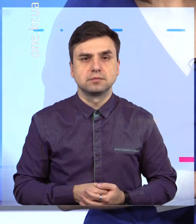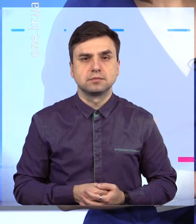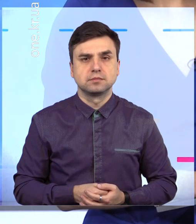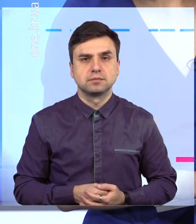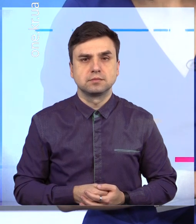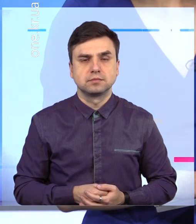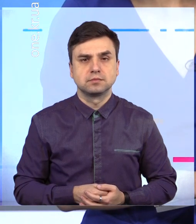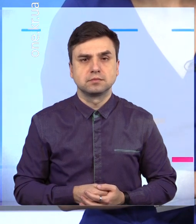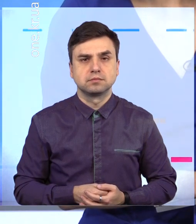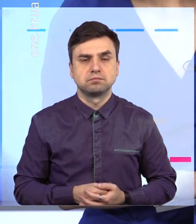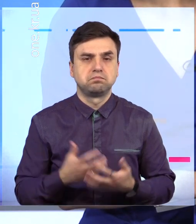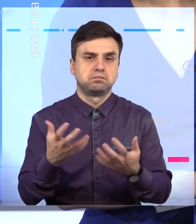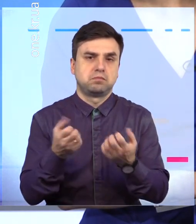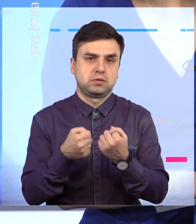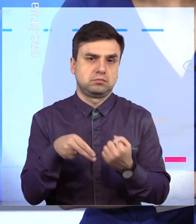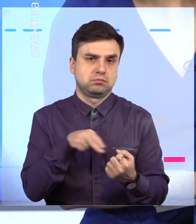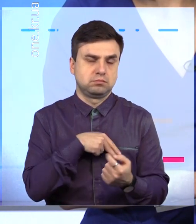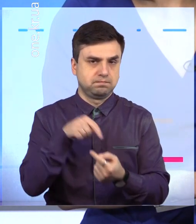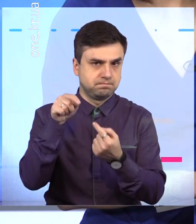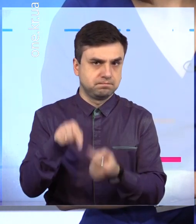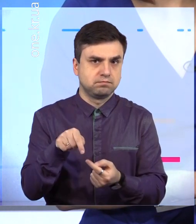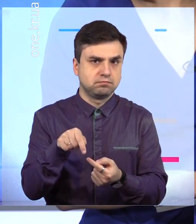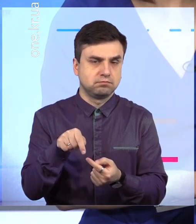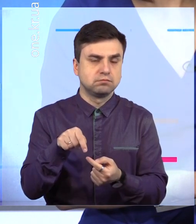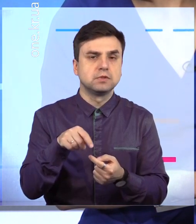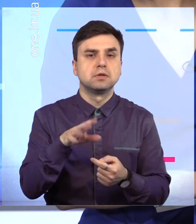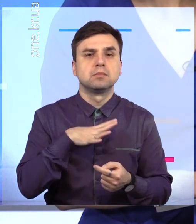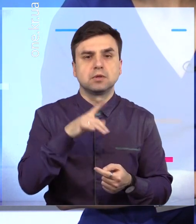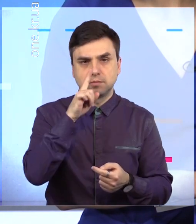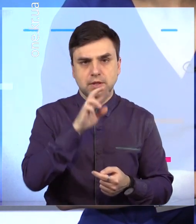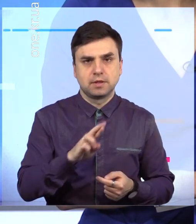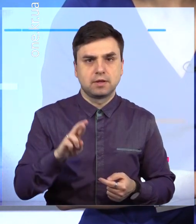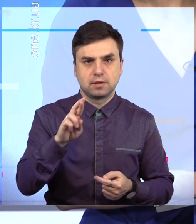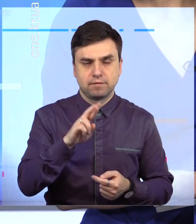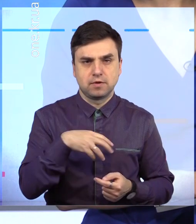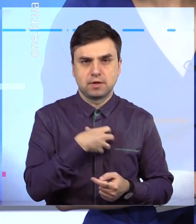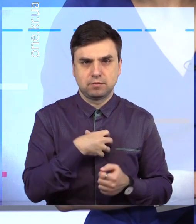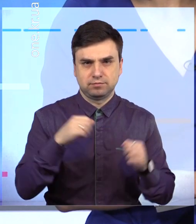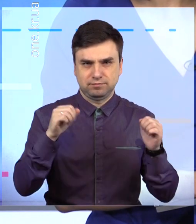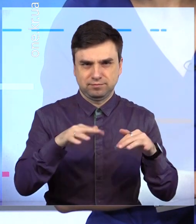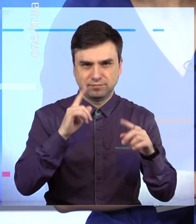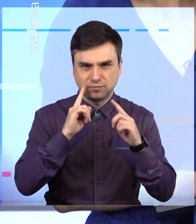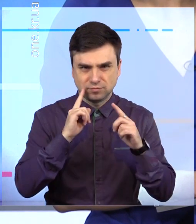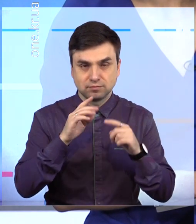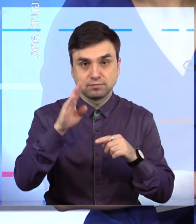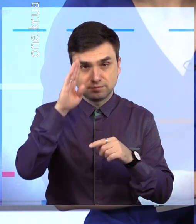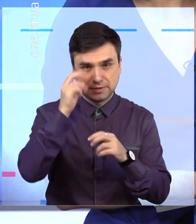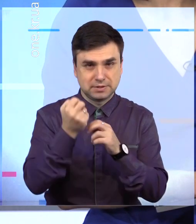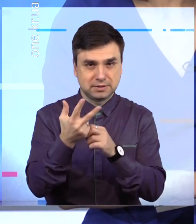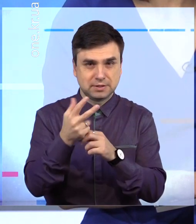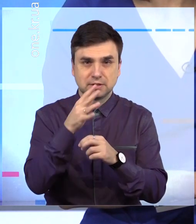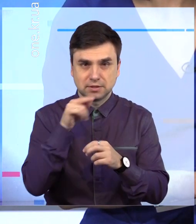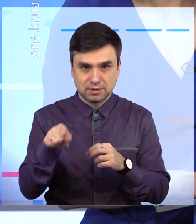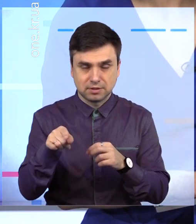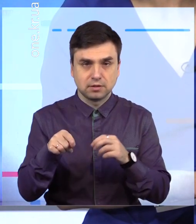Отримав заслужену нагороду. На січневій сесії Криворізької міської ради 13-річному школяру Івану Сементовському, виконуючий обов'язки